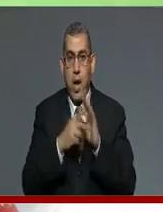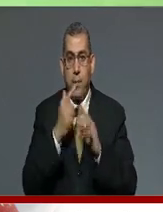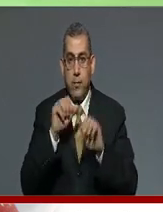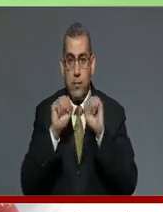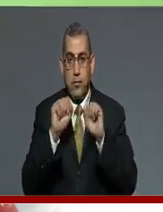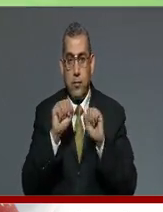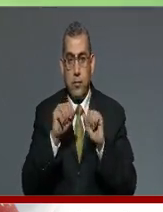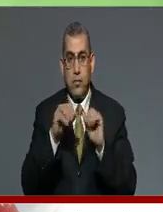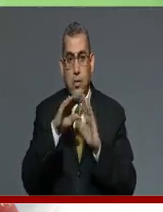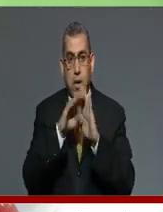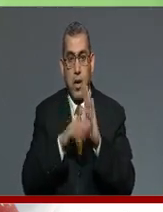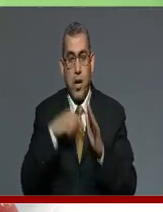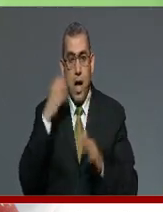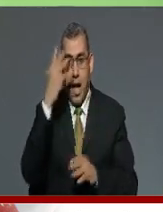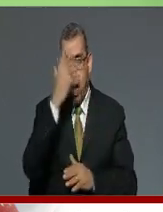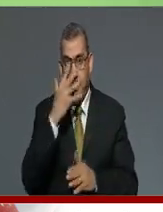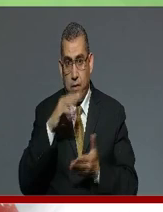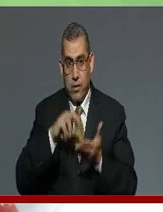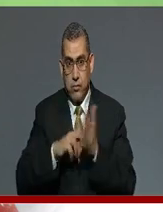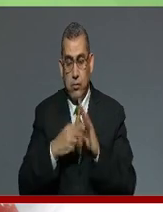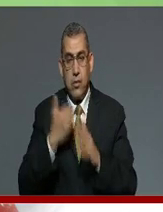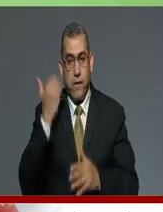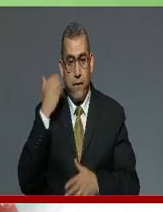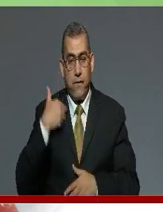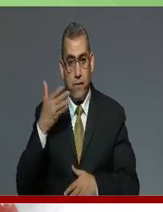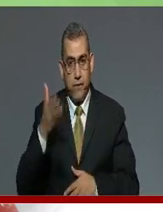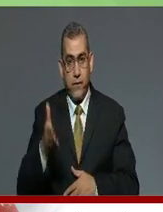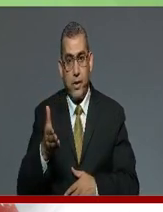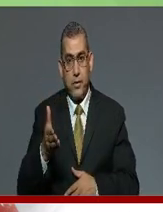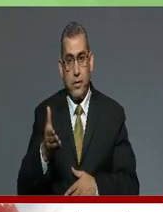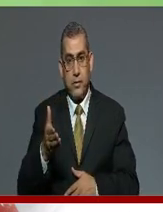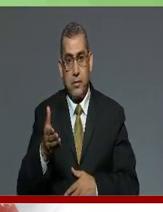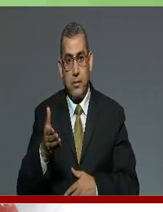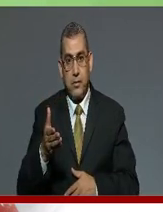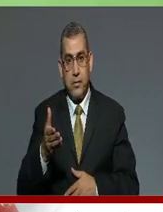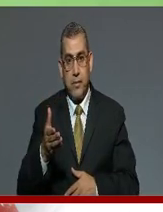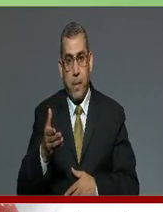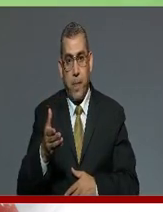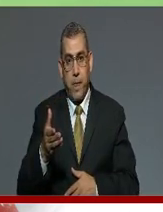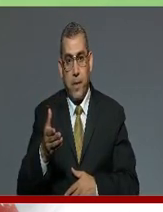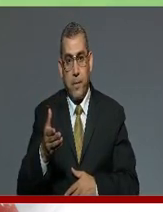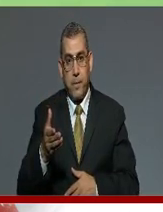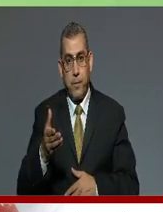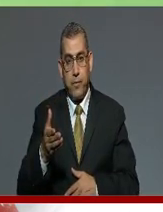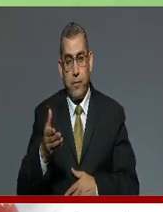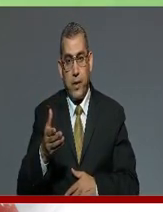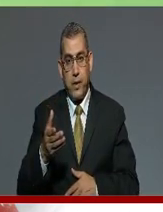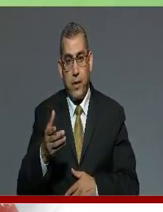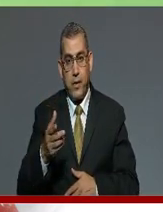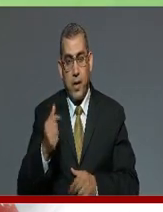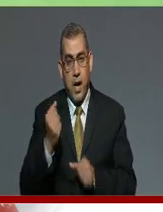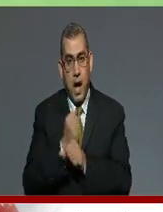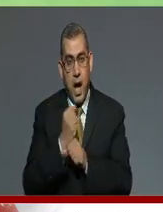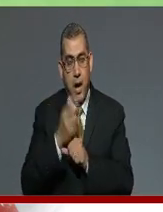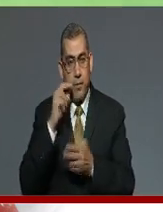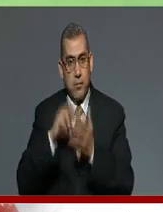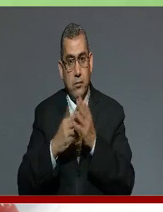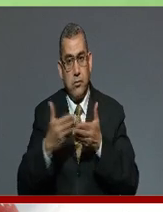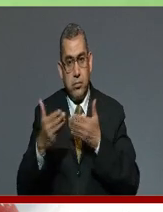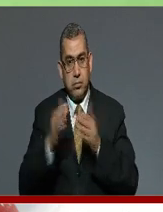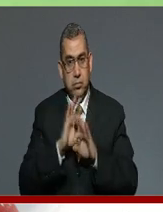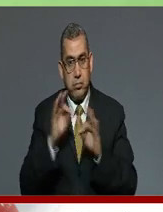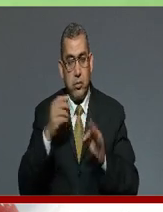بالنظام الافريقي لدينا لدينا مقر في اديسه بيبا وسوف